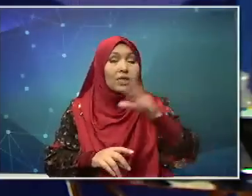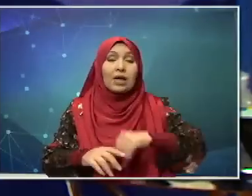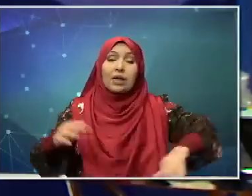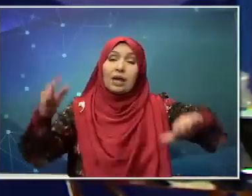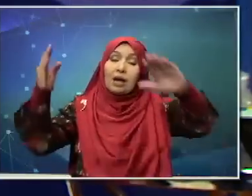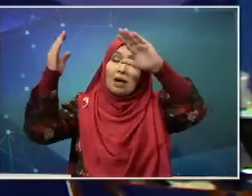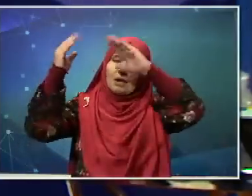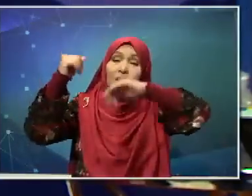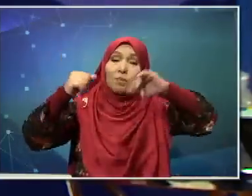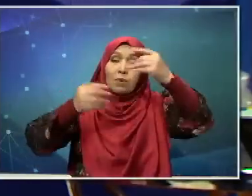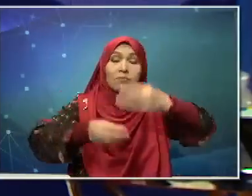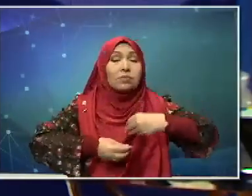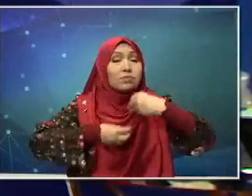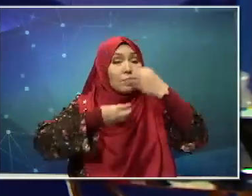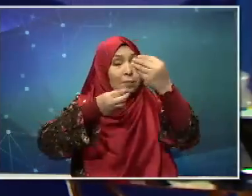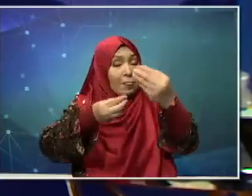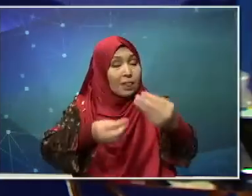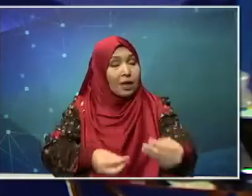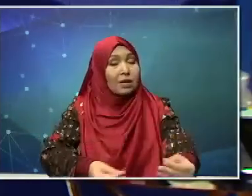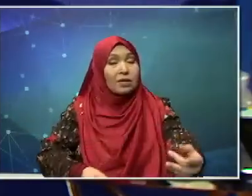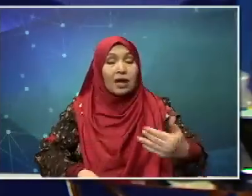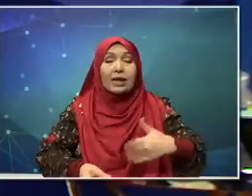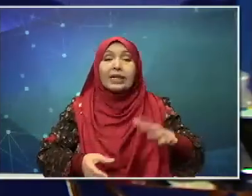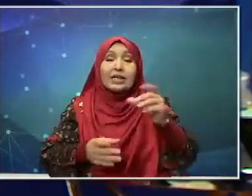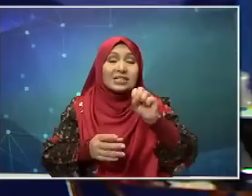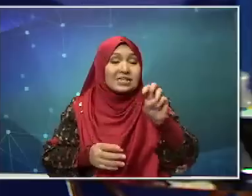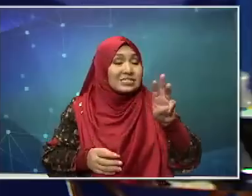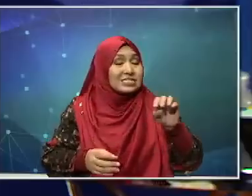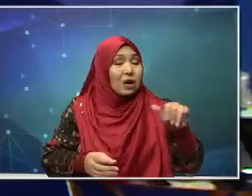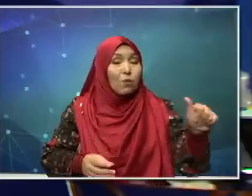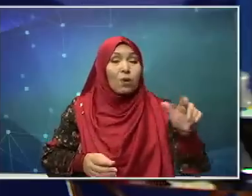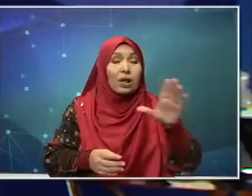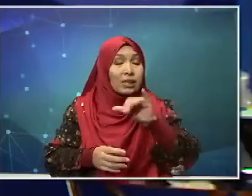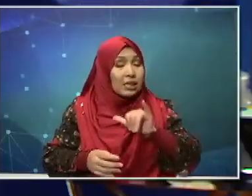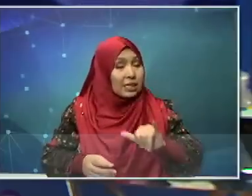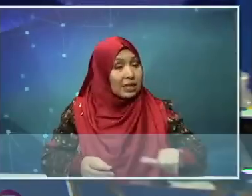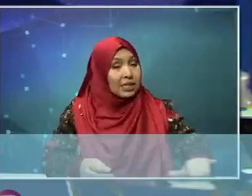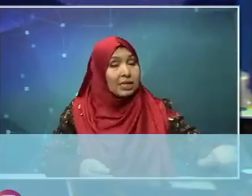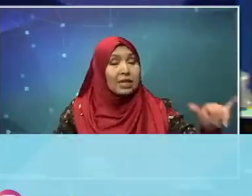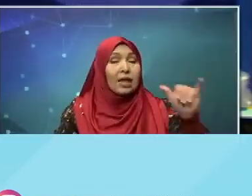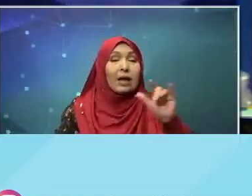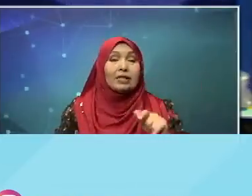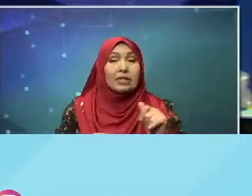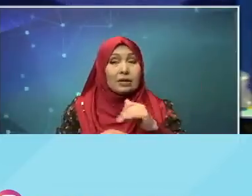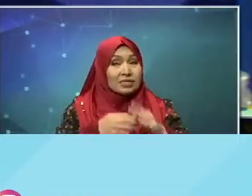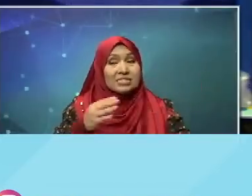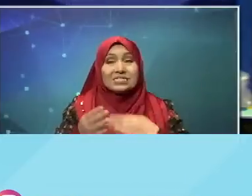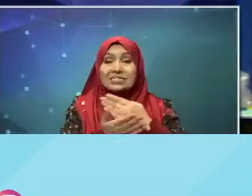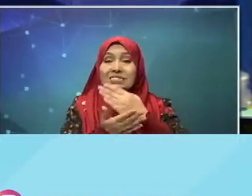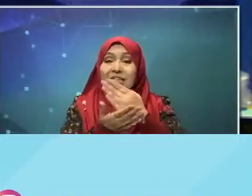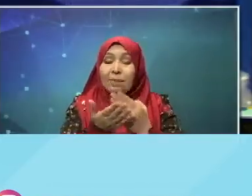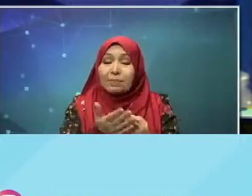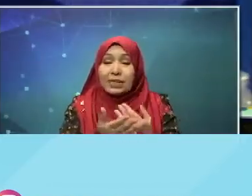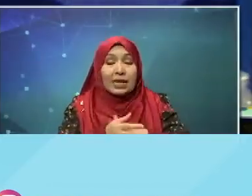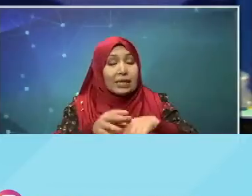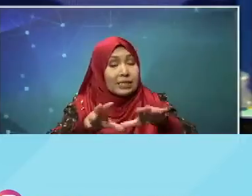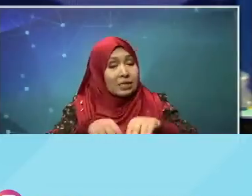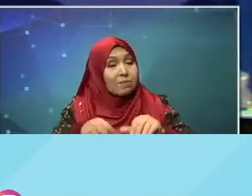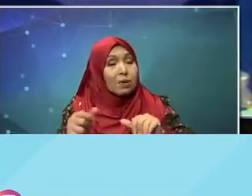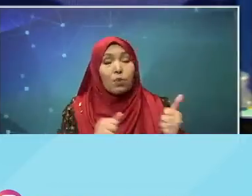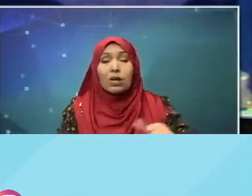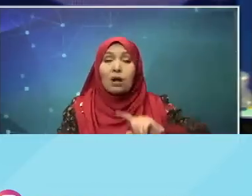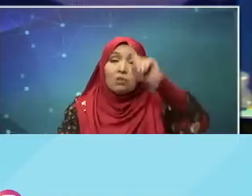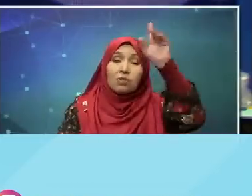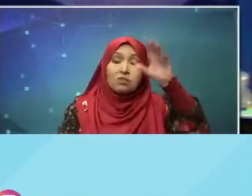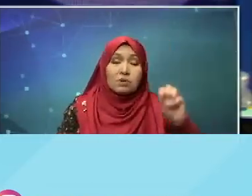ramalan ini Amin ya yang lepas dan Syawal yang sedang kita ikuti ini adalah sesuatu yang diterima oleh Allah Subhanahu